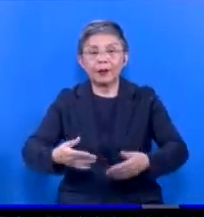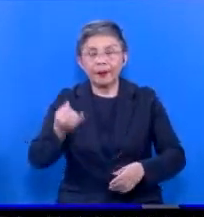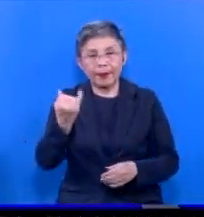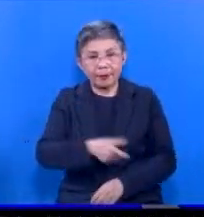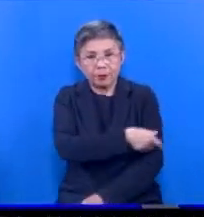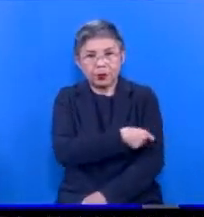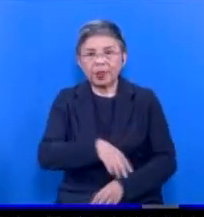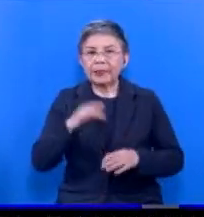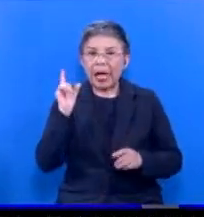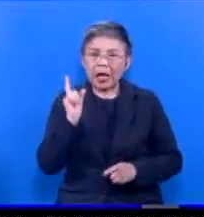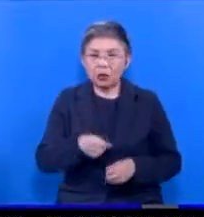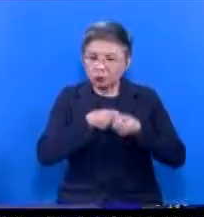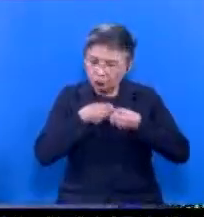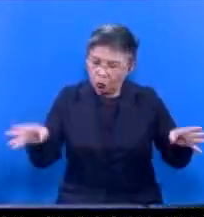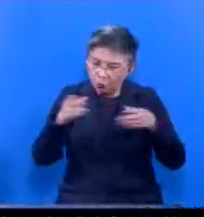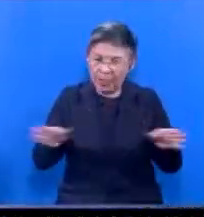petugas.